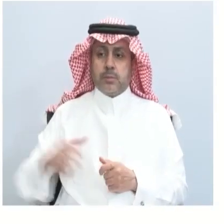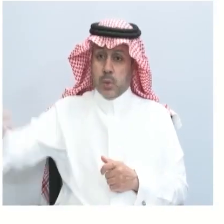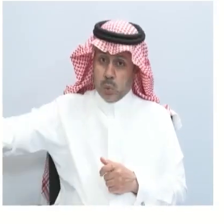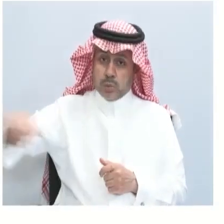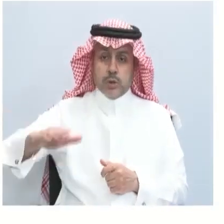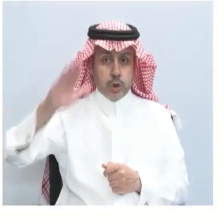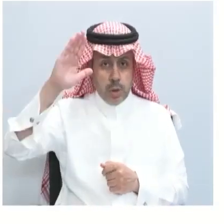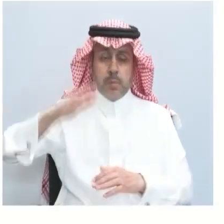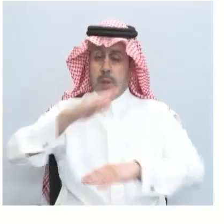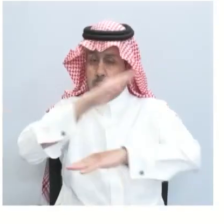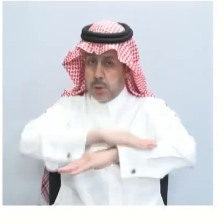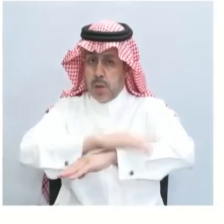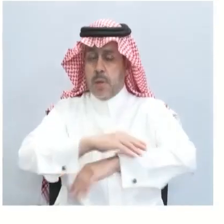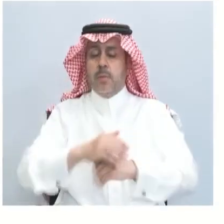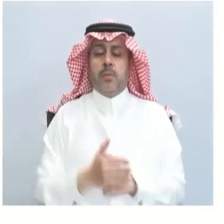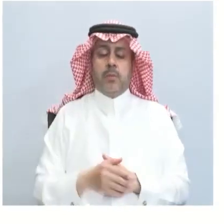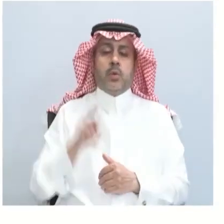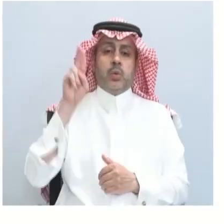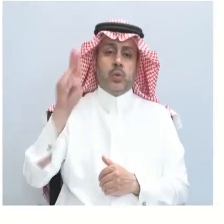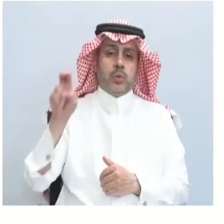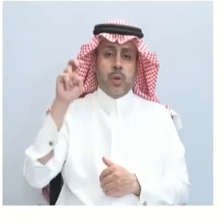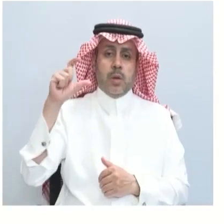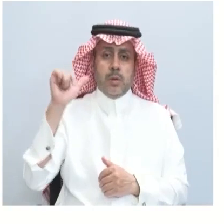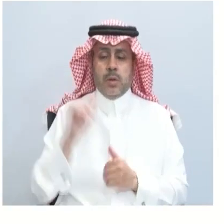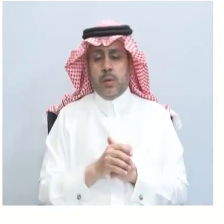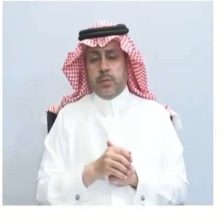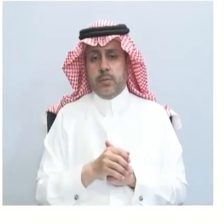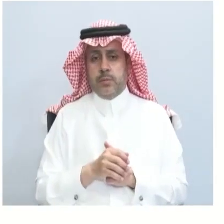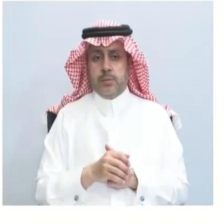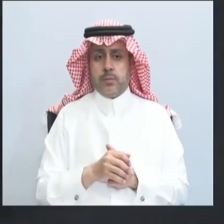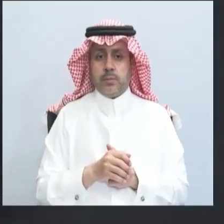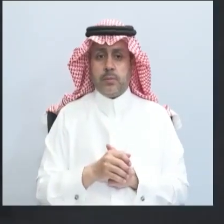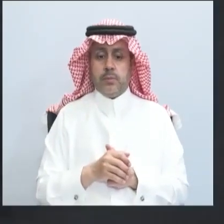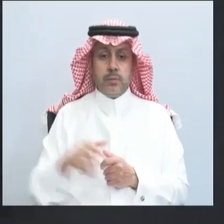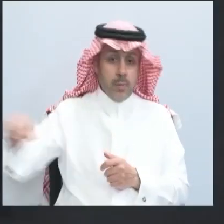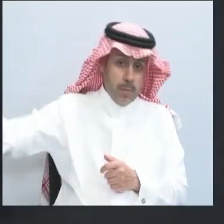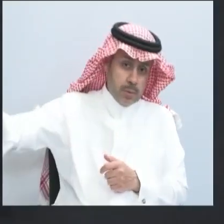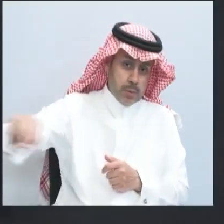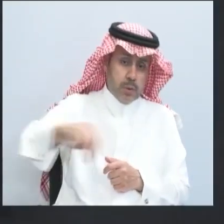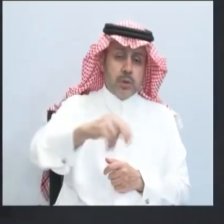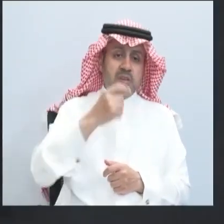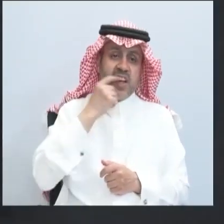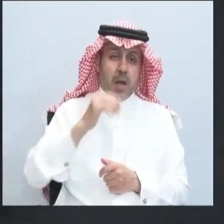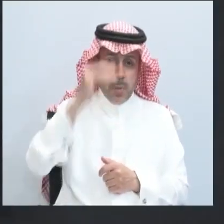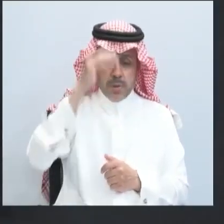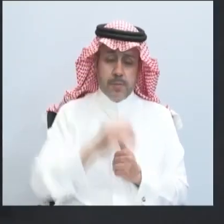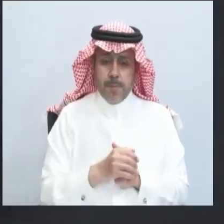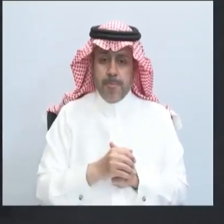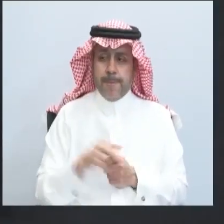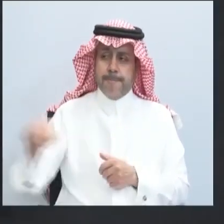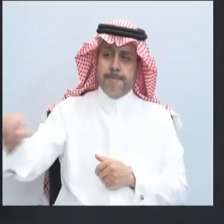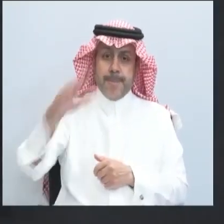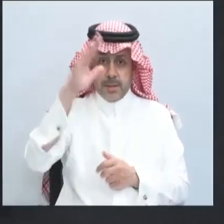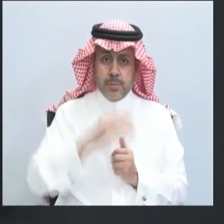منه احتراما وتقديرا له لو كنت دخلت ذلك المجلس او مر بك ذلك الشخص الكبير هل تنتظر ان